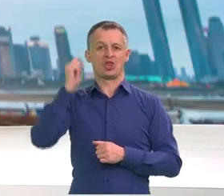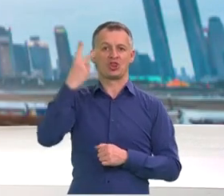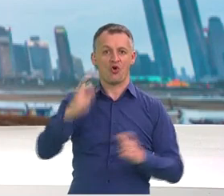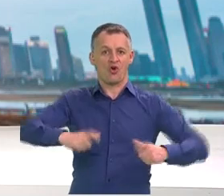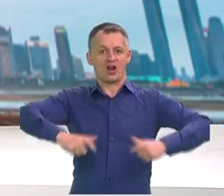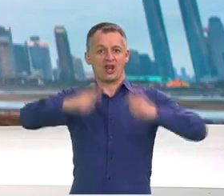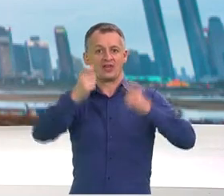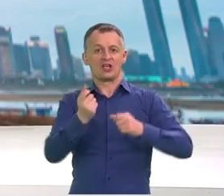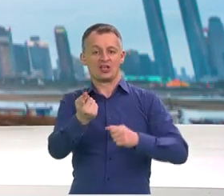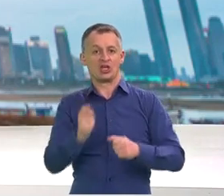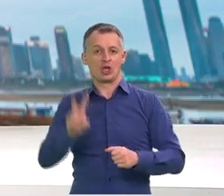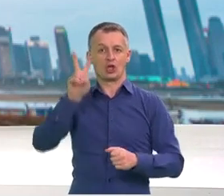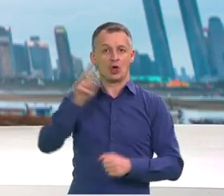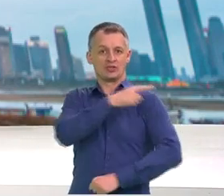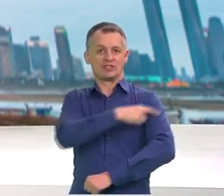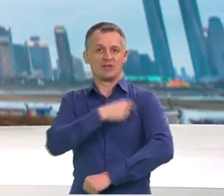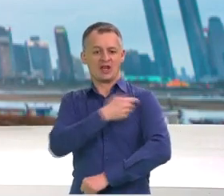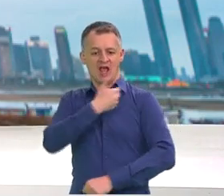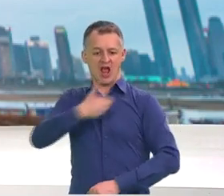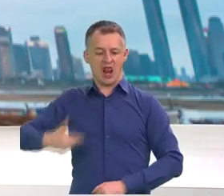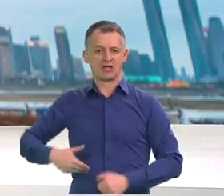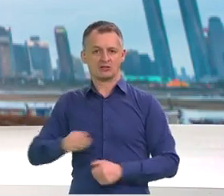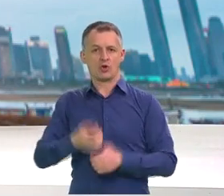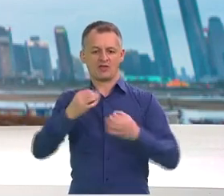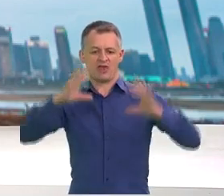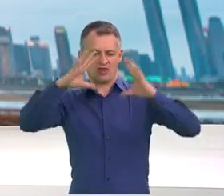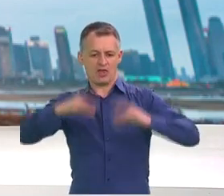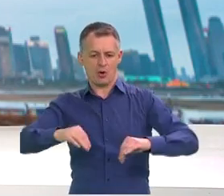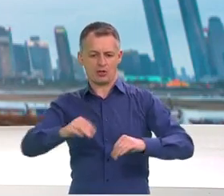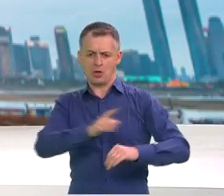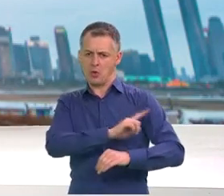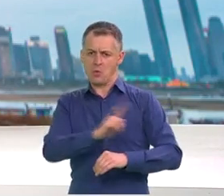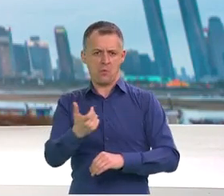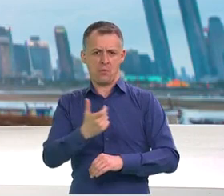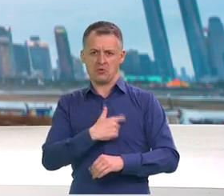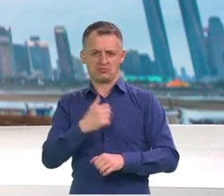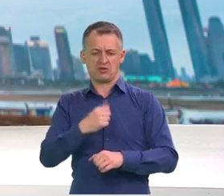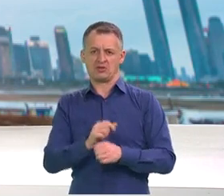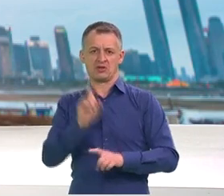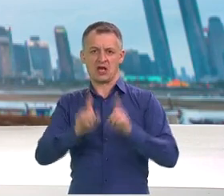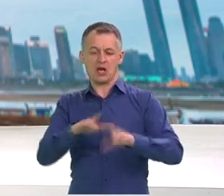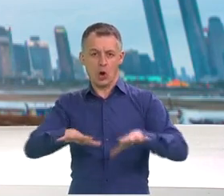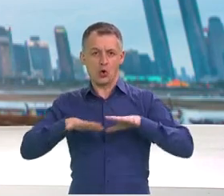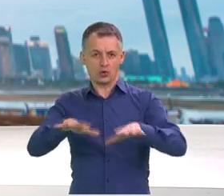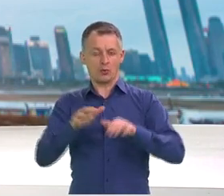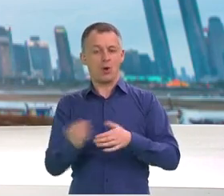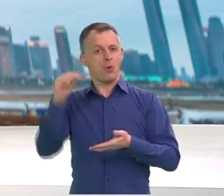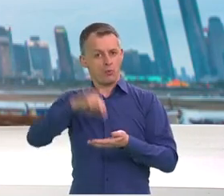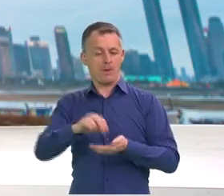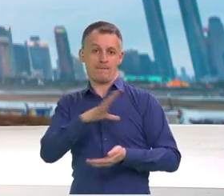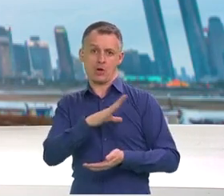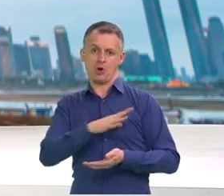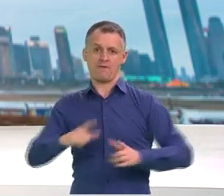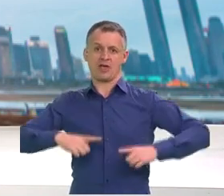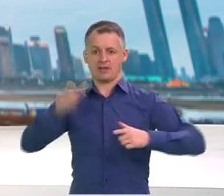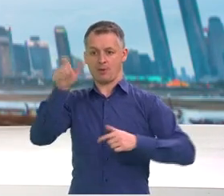Două clădiri din două spitale gălățene vor fi demolate. N-ar avea nicio șansă în caz de cutremur și ar pune în pericol viața medicilor și a pacienților.